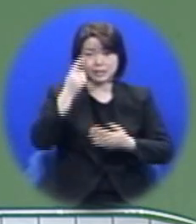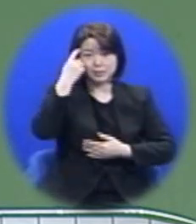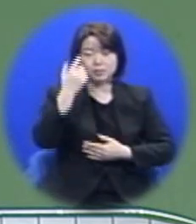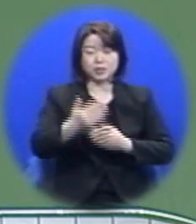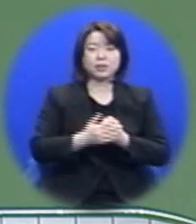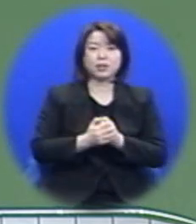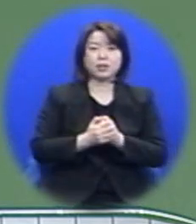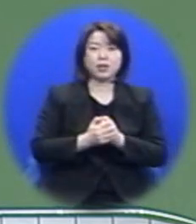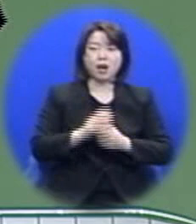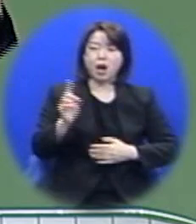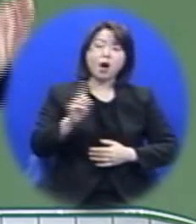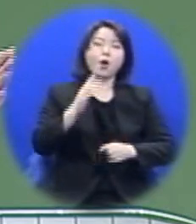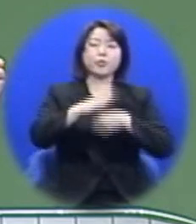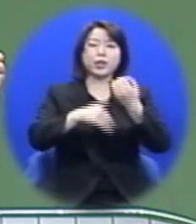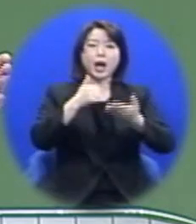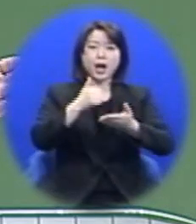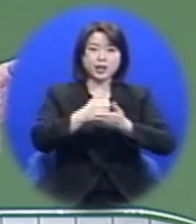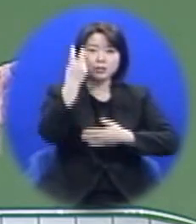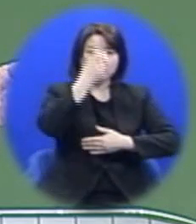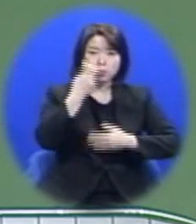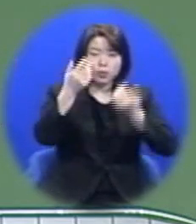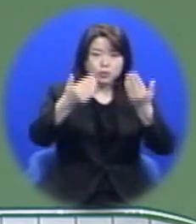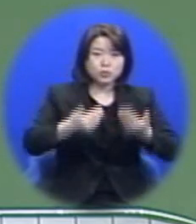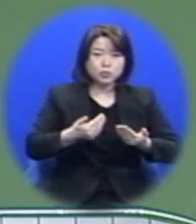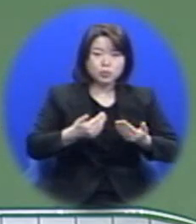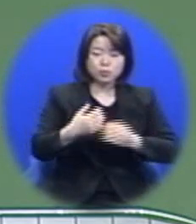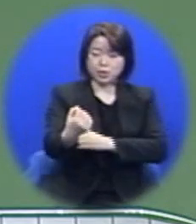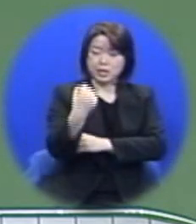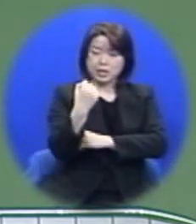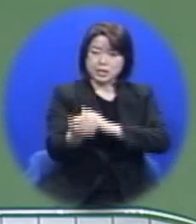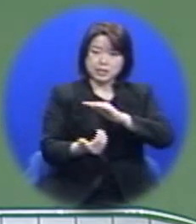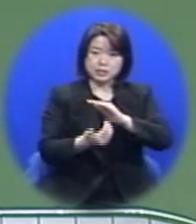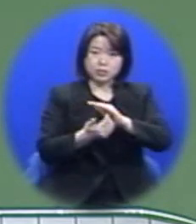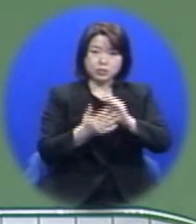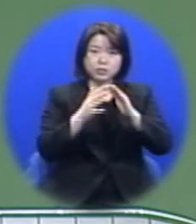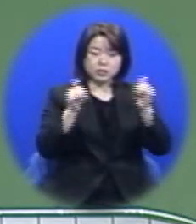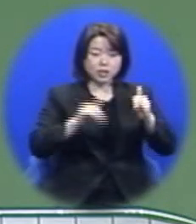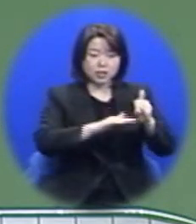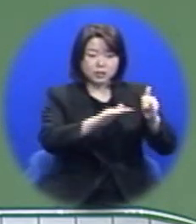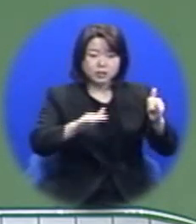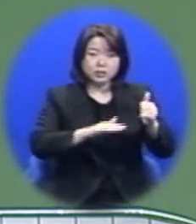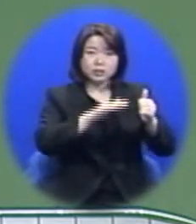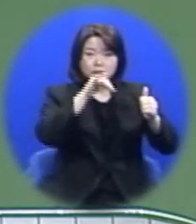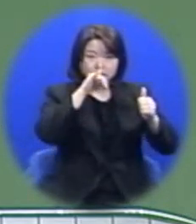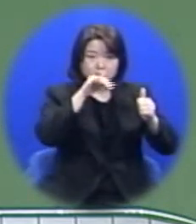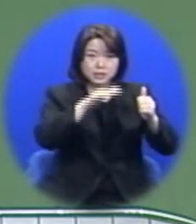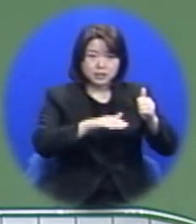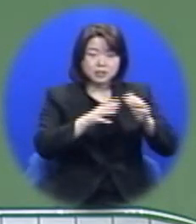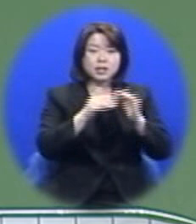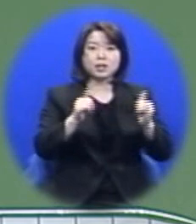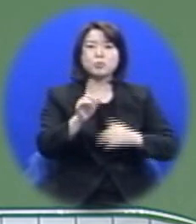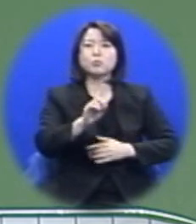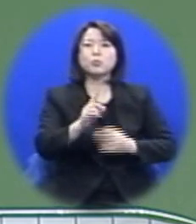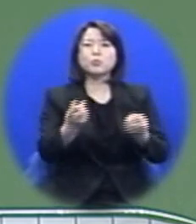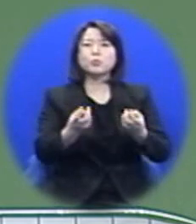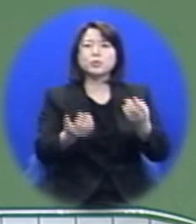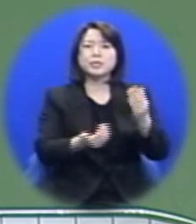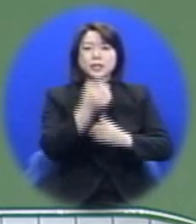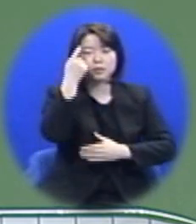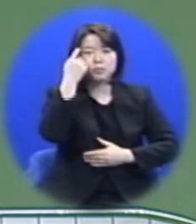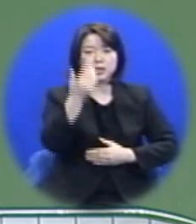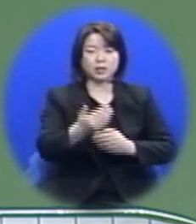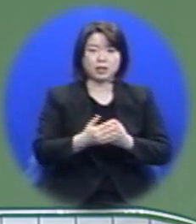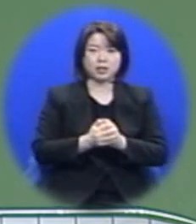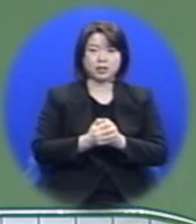보호하시고 전능자의 그늘 아래 있는 사람이 이런 일이 일어날 수 있겠습니까? 그런데도 성경은 그